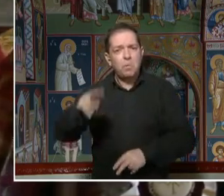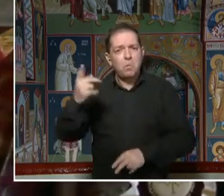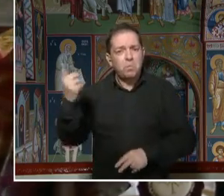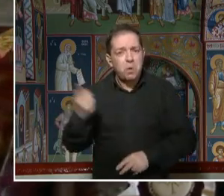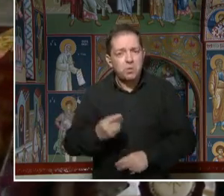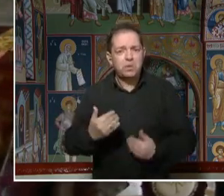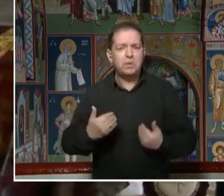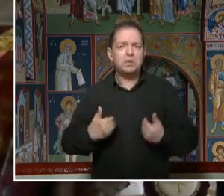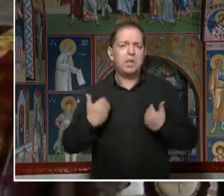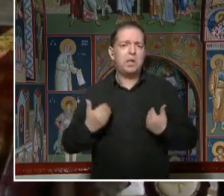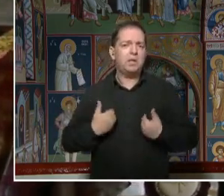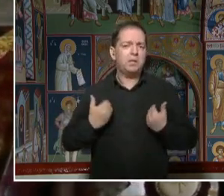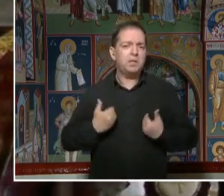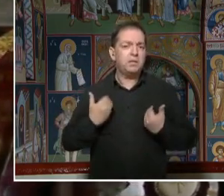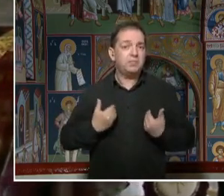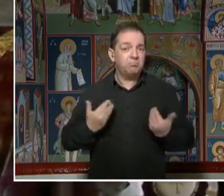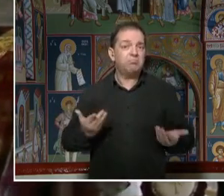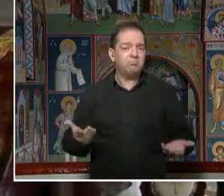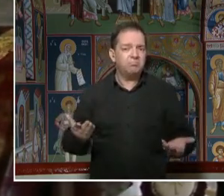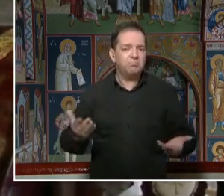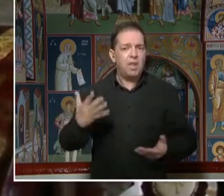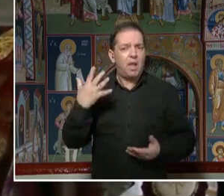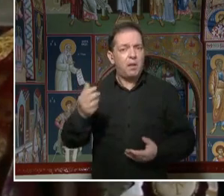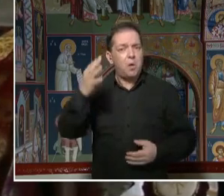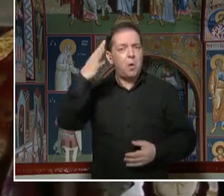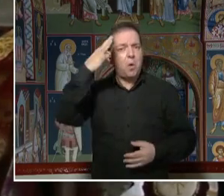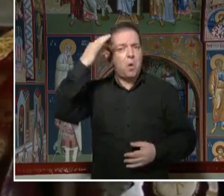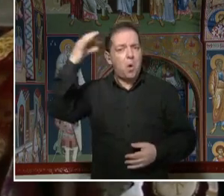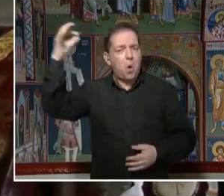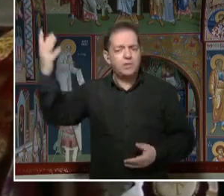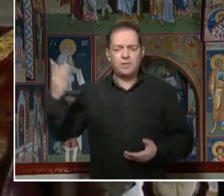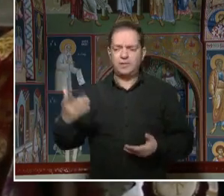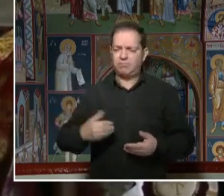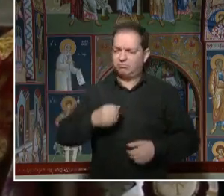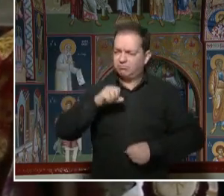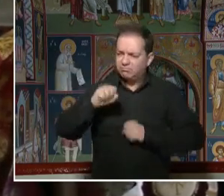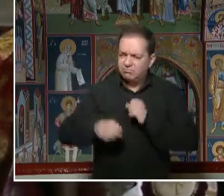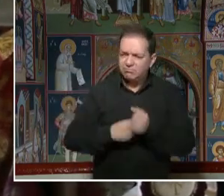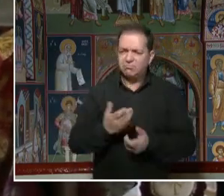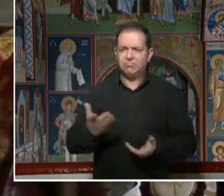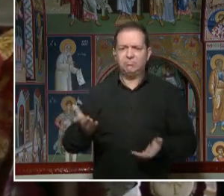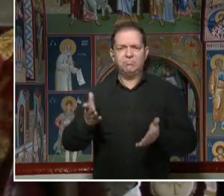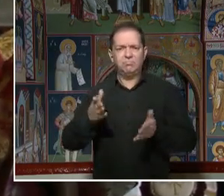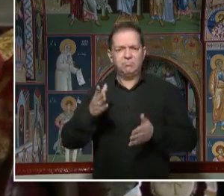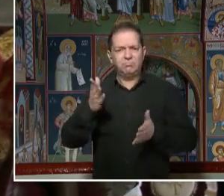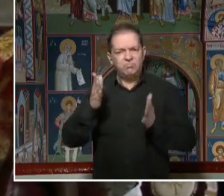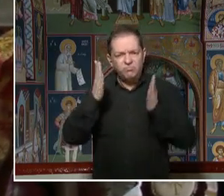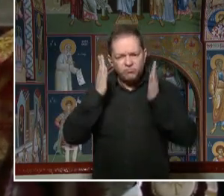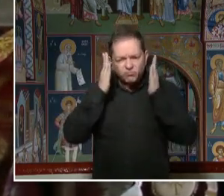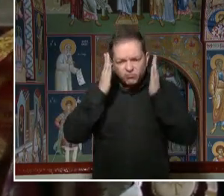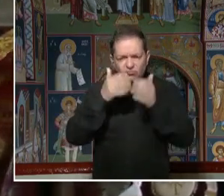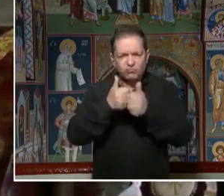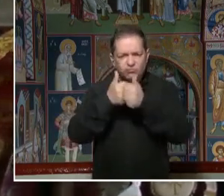τους είχαν όνειρα και τα καλλιεργούσαν με σπουδή και εγκαρτέρηση.